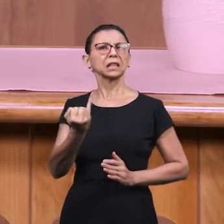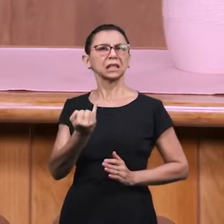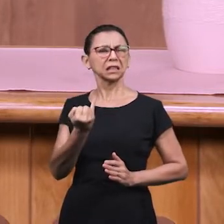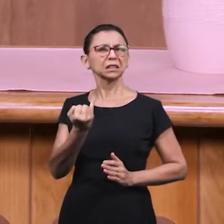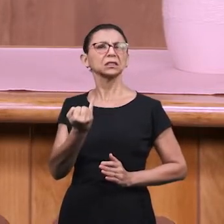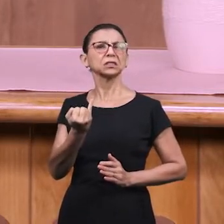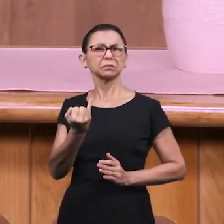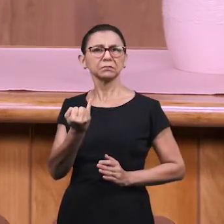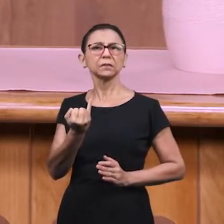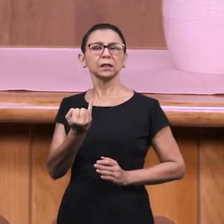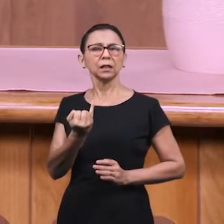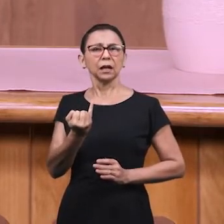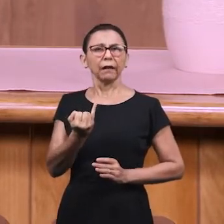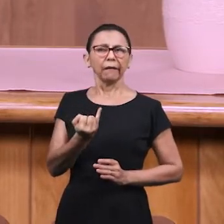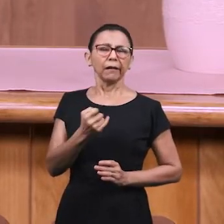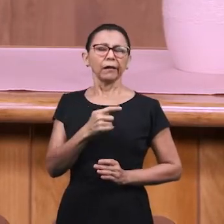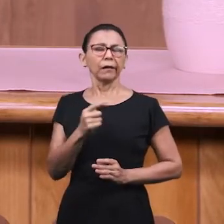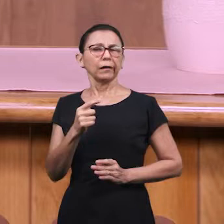фактор,